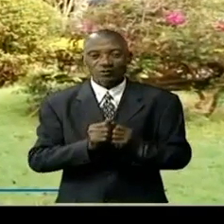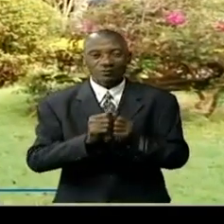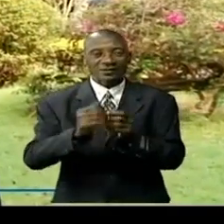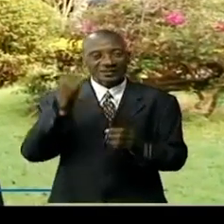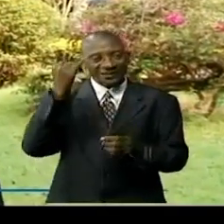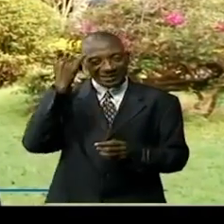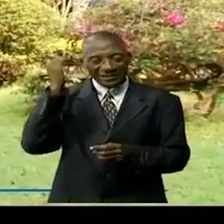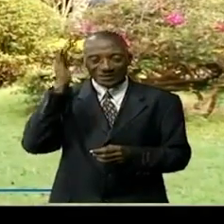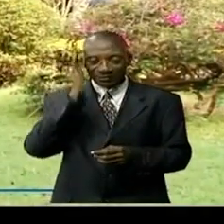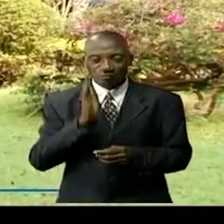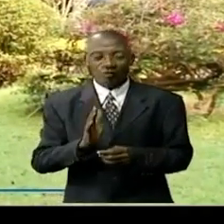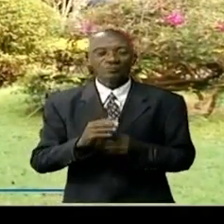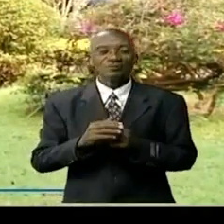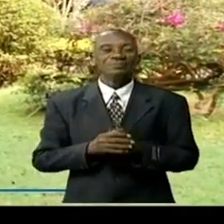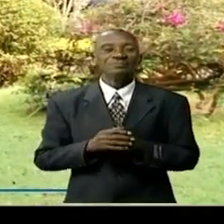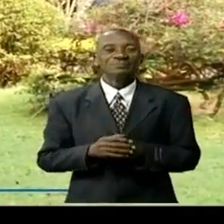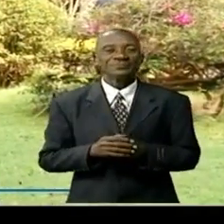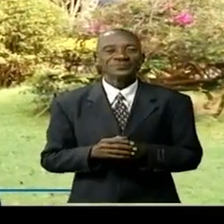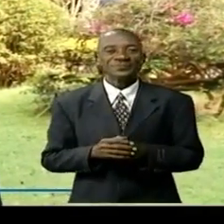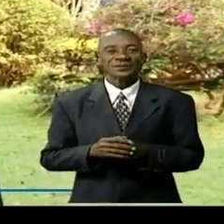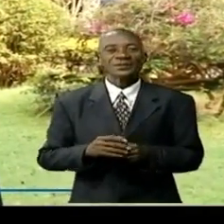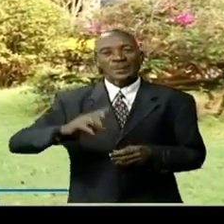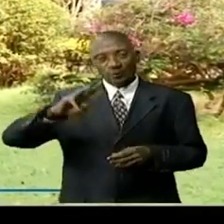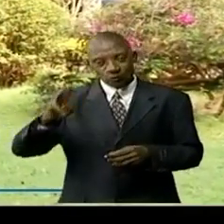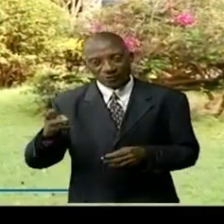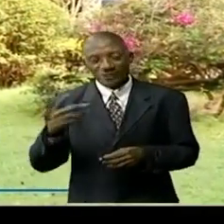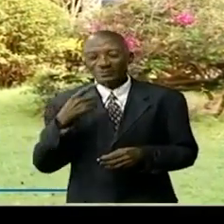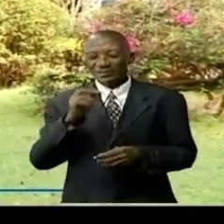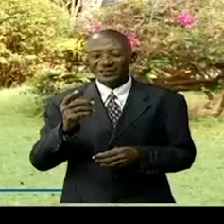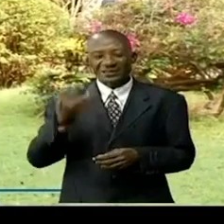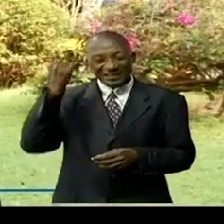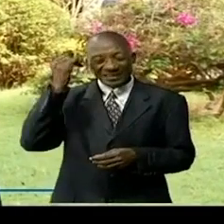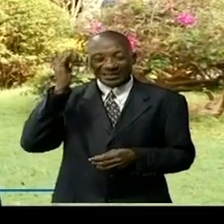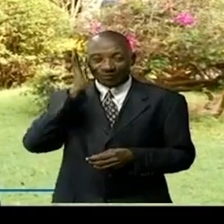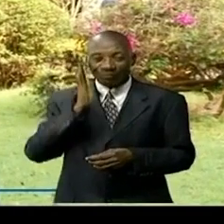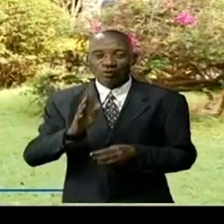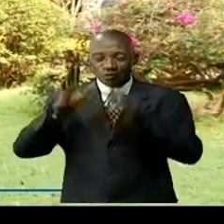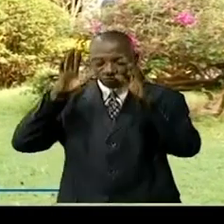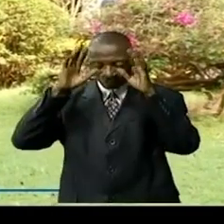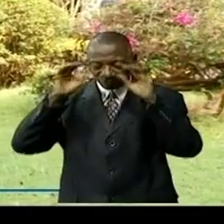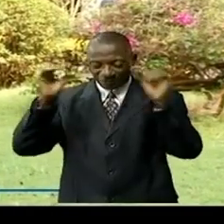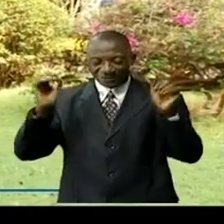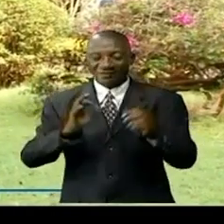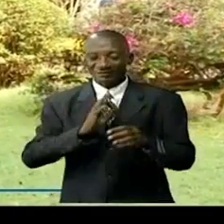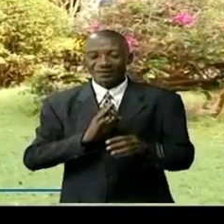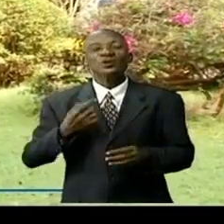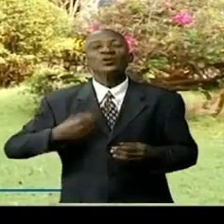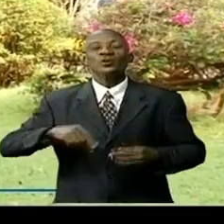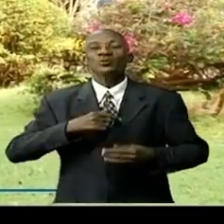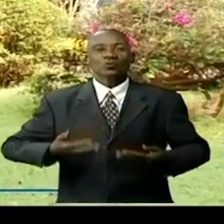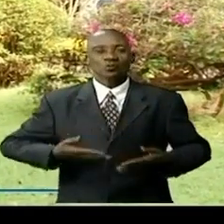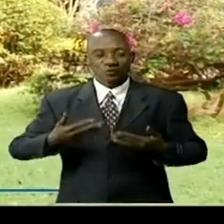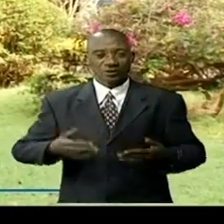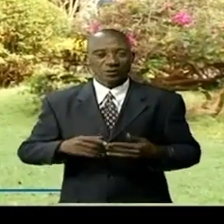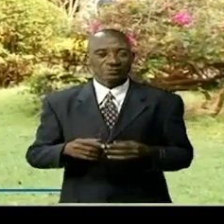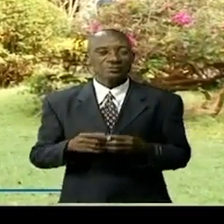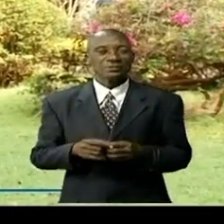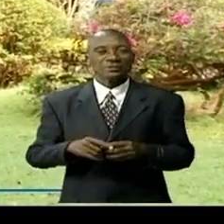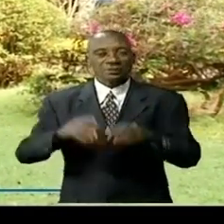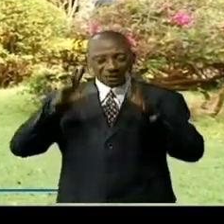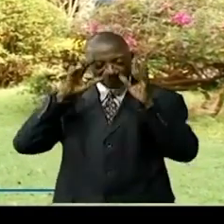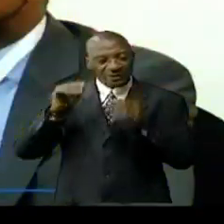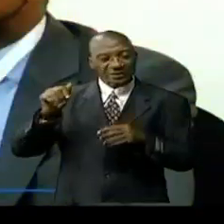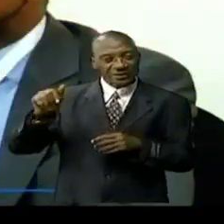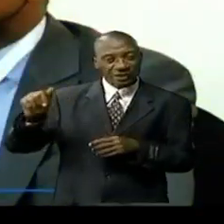d'abord à l'initiative du chef de l'État, mais notre attente est que le chef de l'État prenne